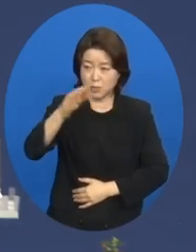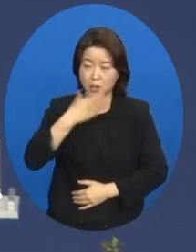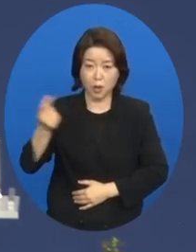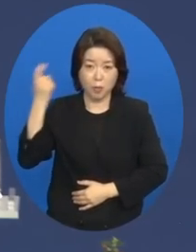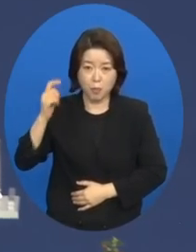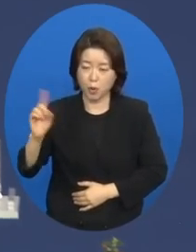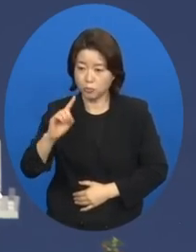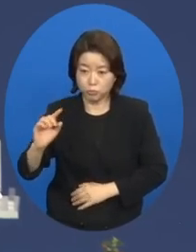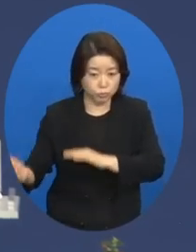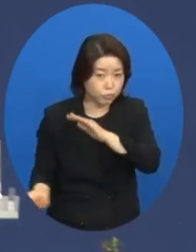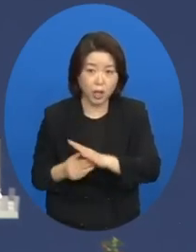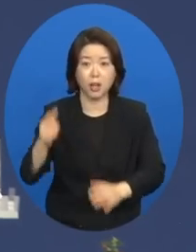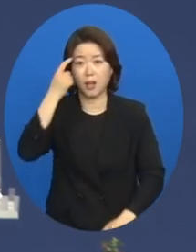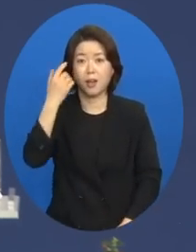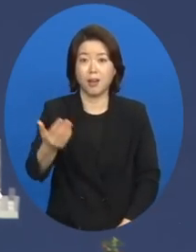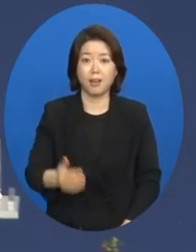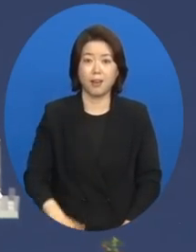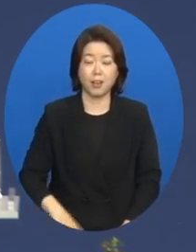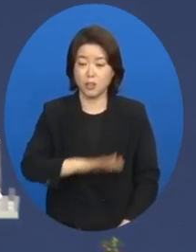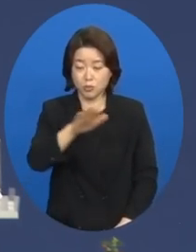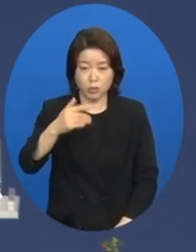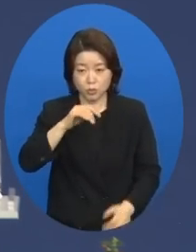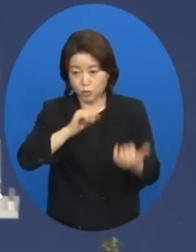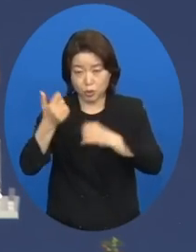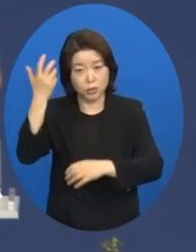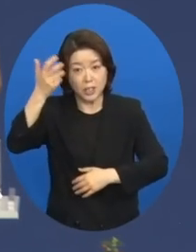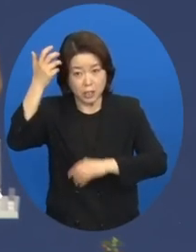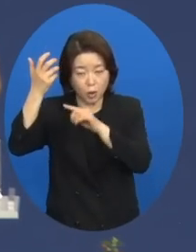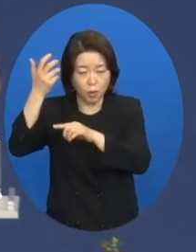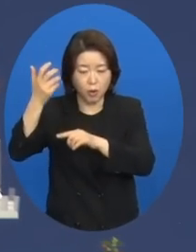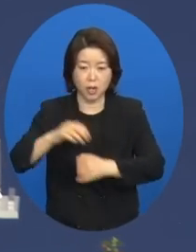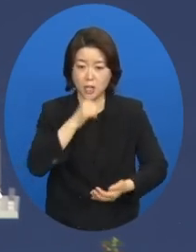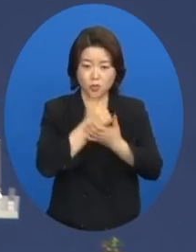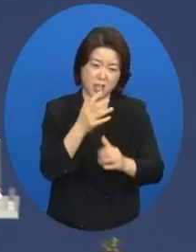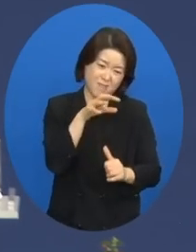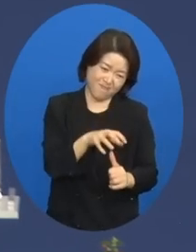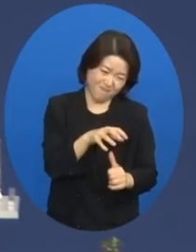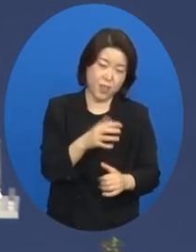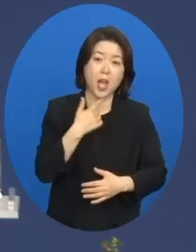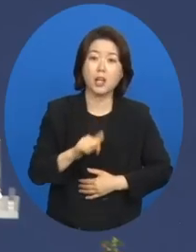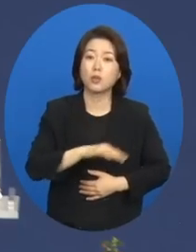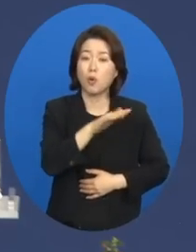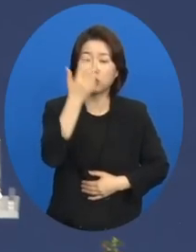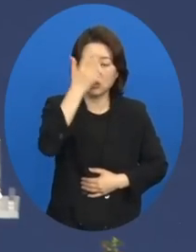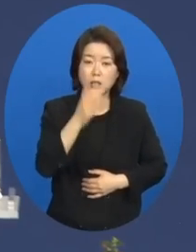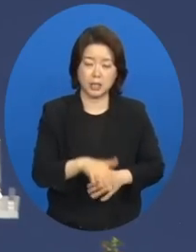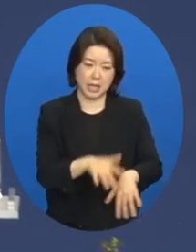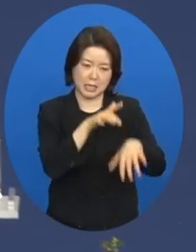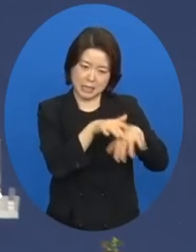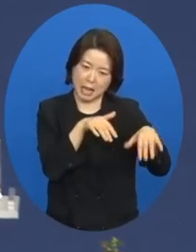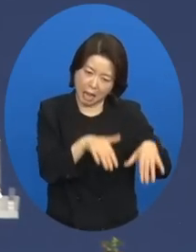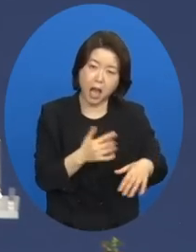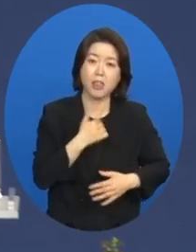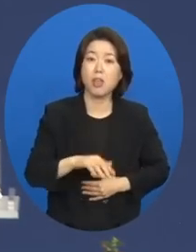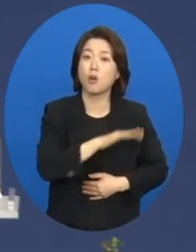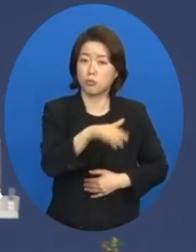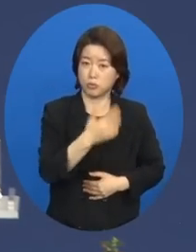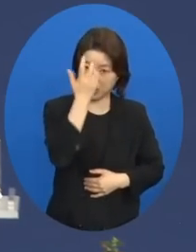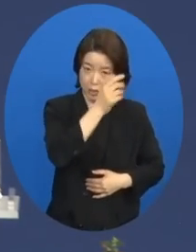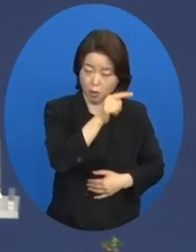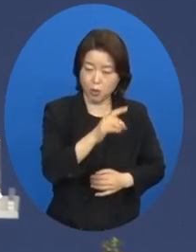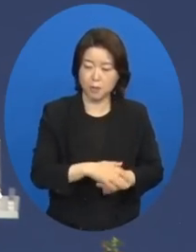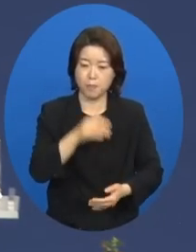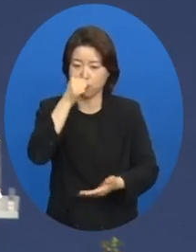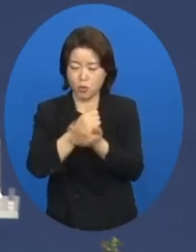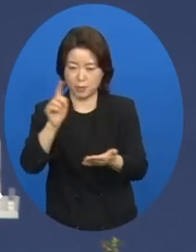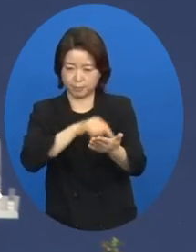무슨 일을 이뤄냈느냐 하면 우리의 죽었던 영혼을, 죄에 사로잡혔던 영혼을, 사탄의 종이 됐던 영혼을 우리의 죄의 값을